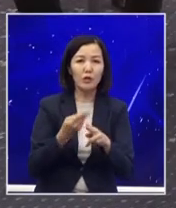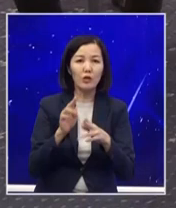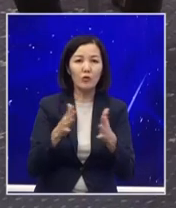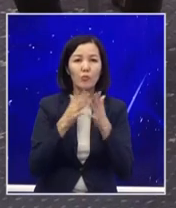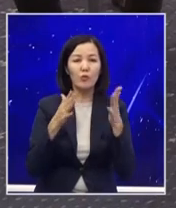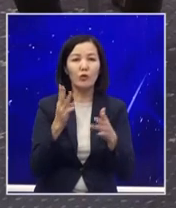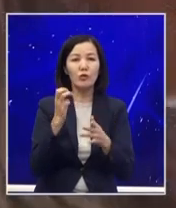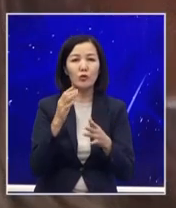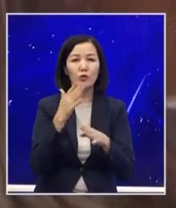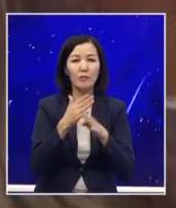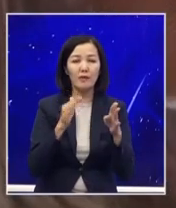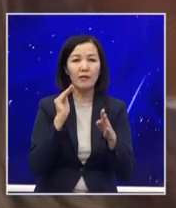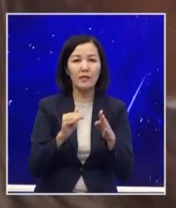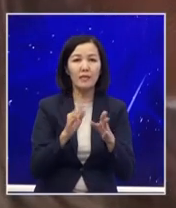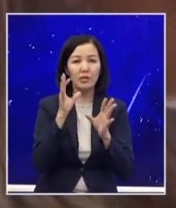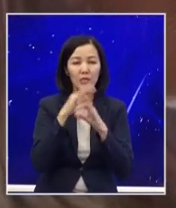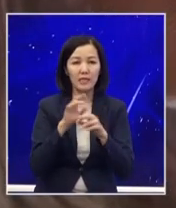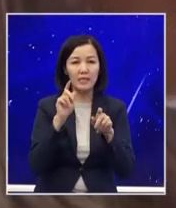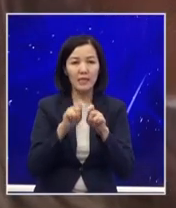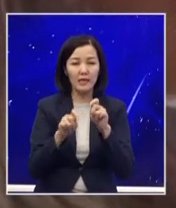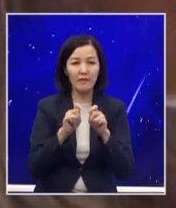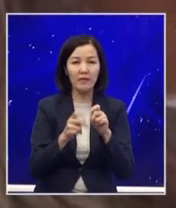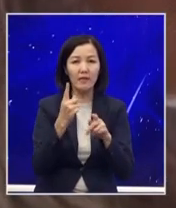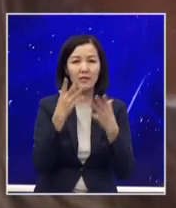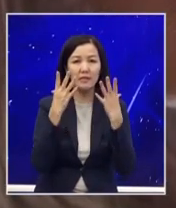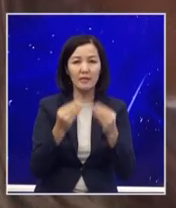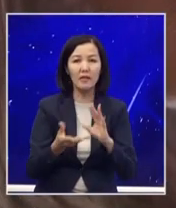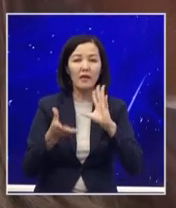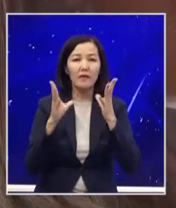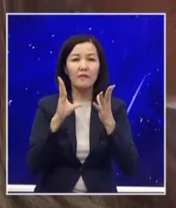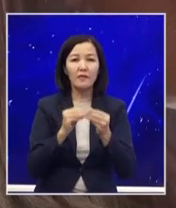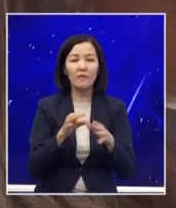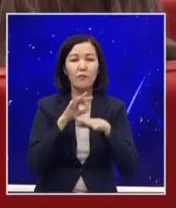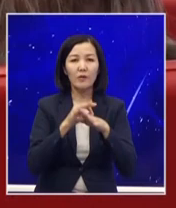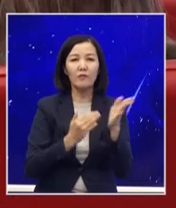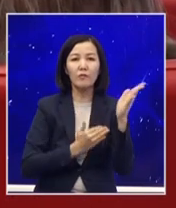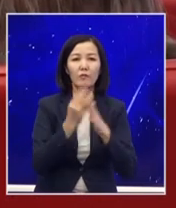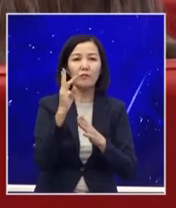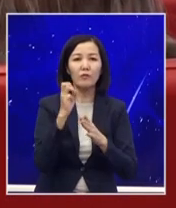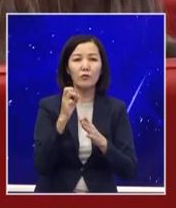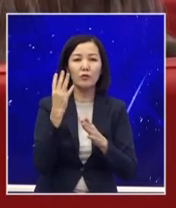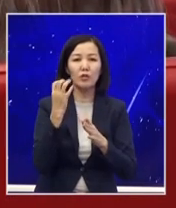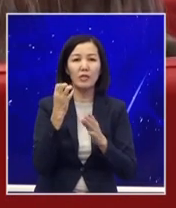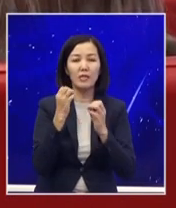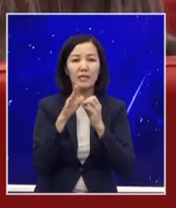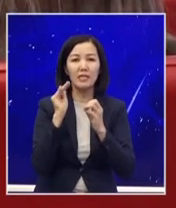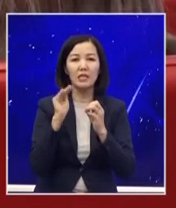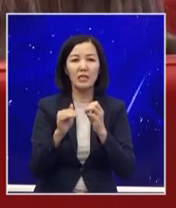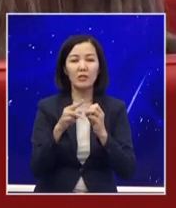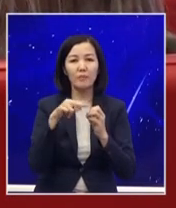более 4500 исследований в сутки. Всего за весь период проведено свыше 214